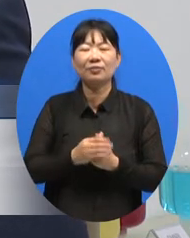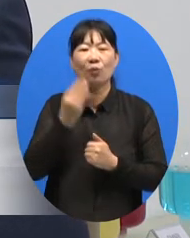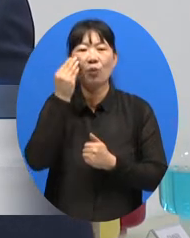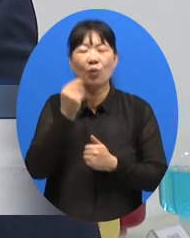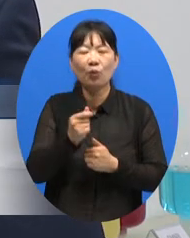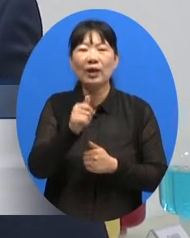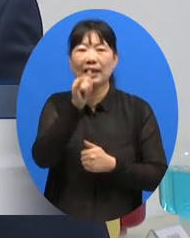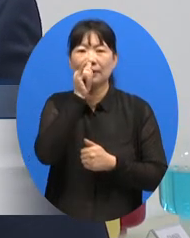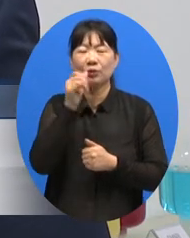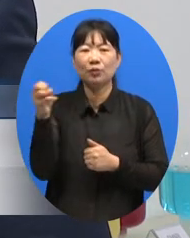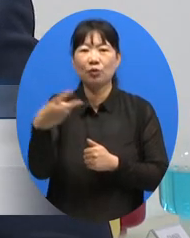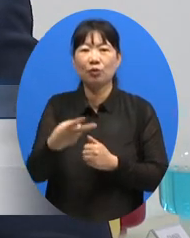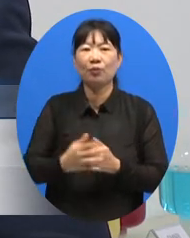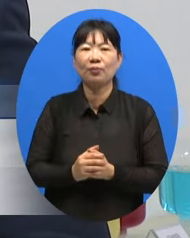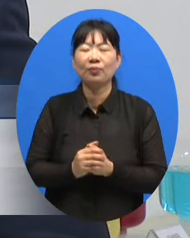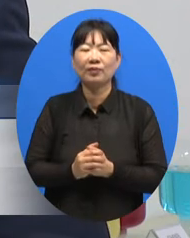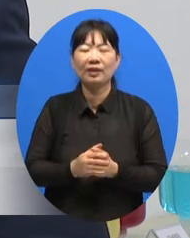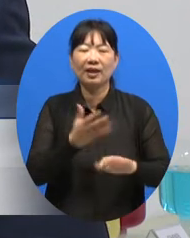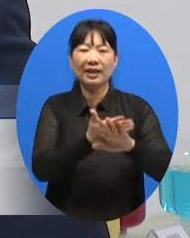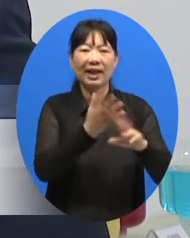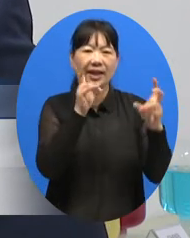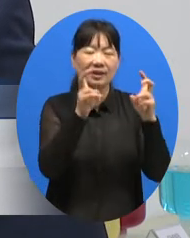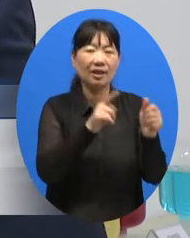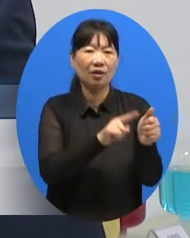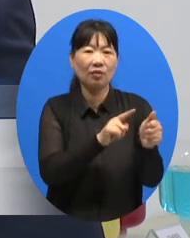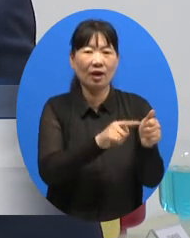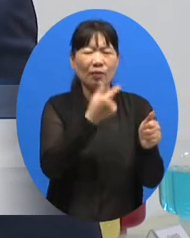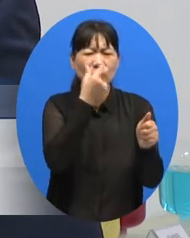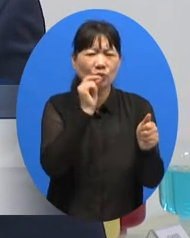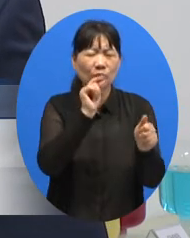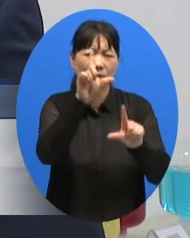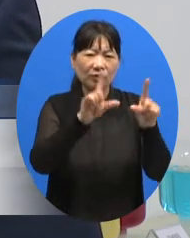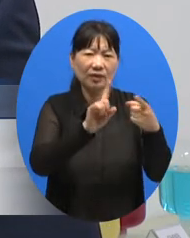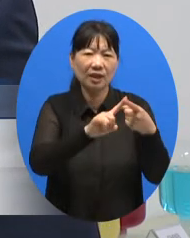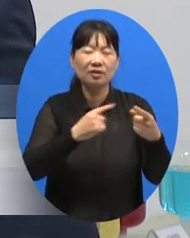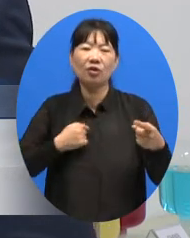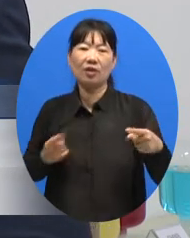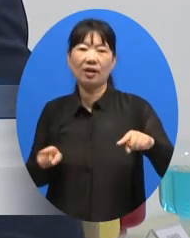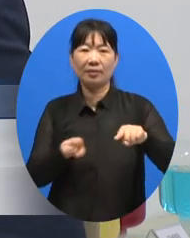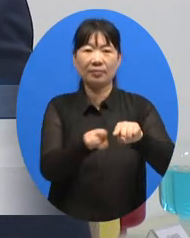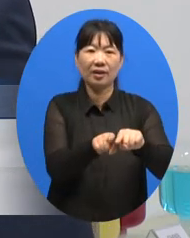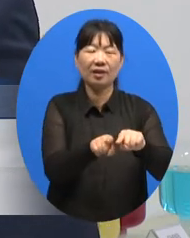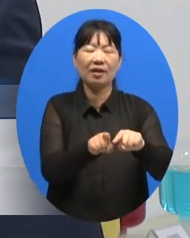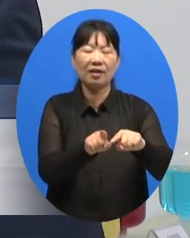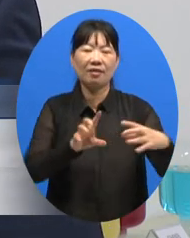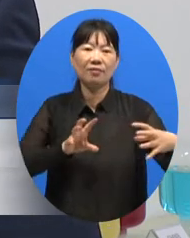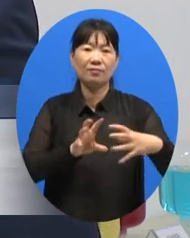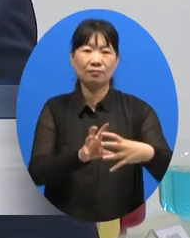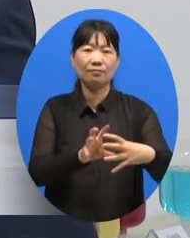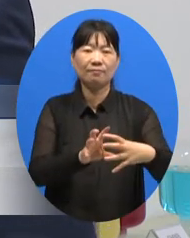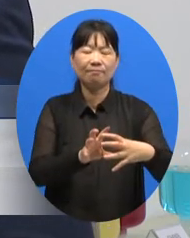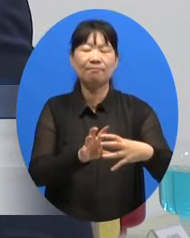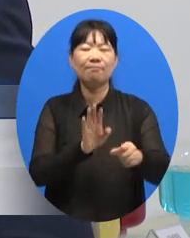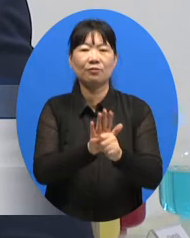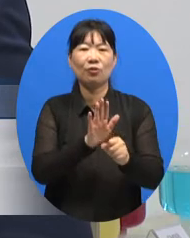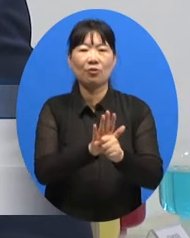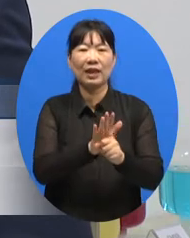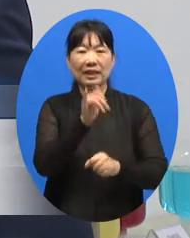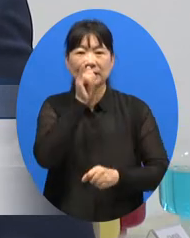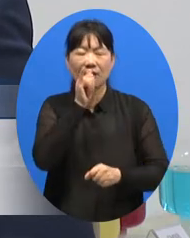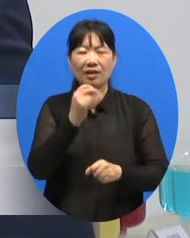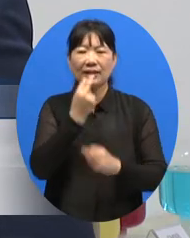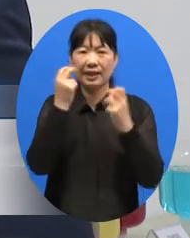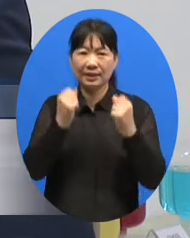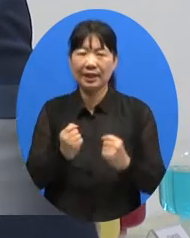있게 되고요. 그래서 이제 또그 상대 업체들도 그런 부족한 부분들을 저희가 함께 좀